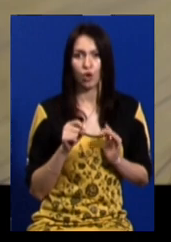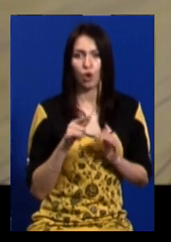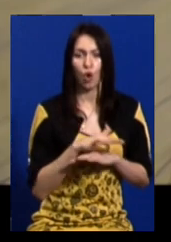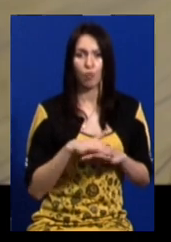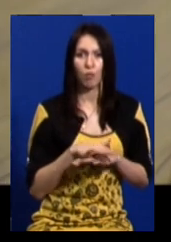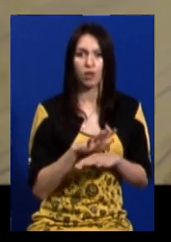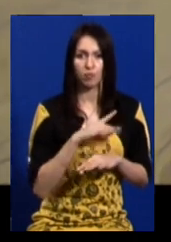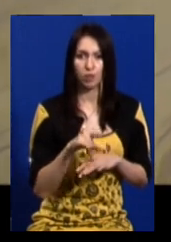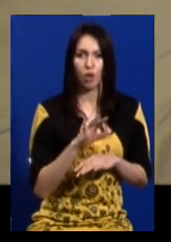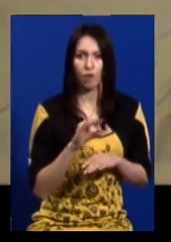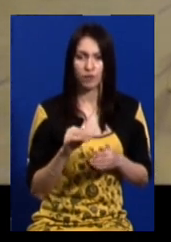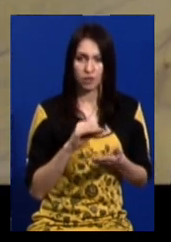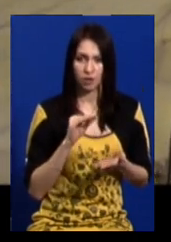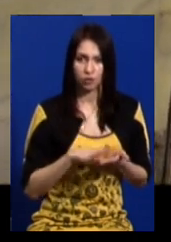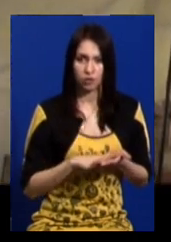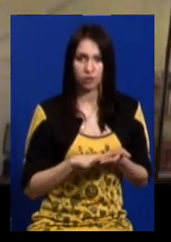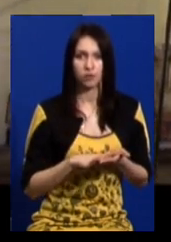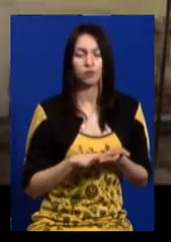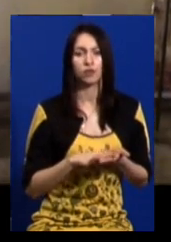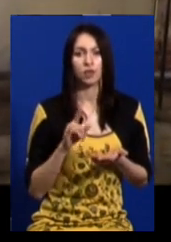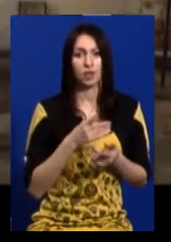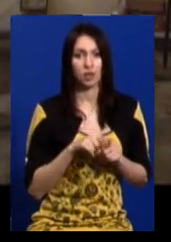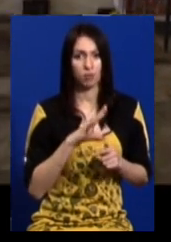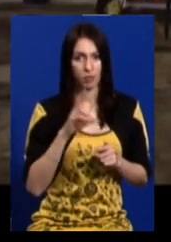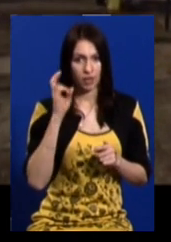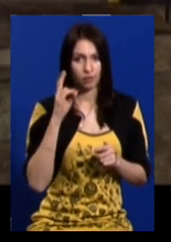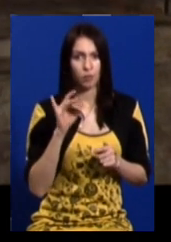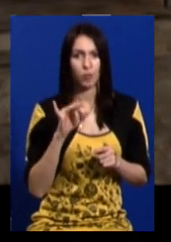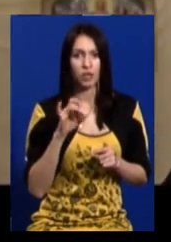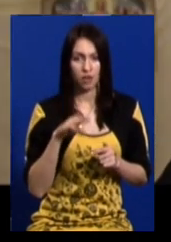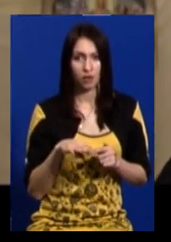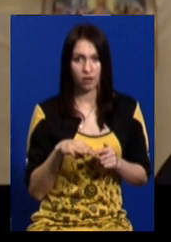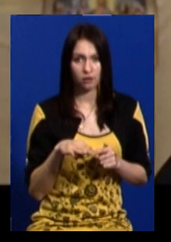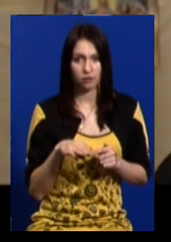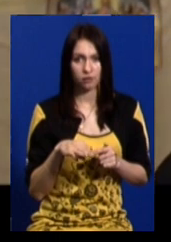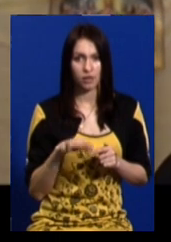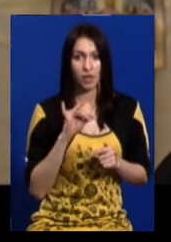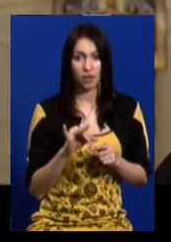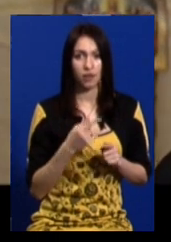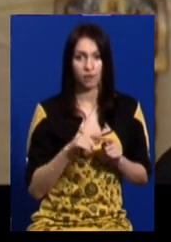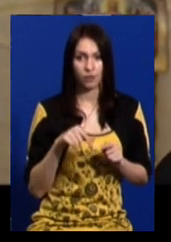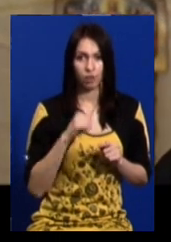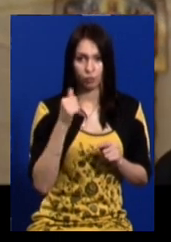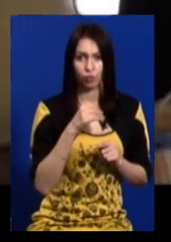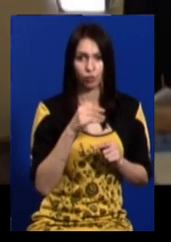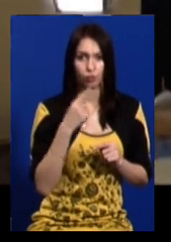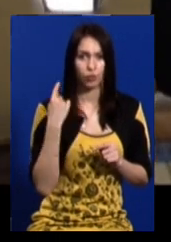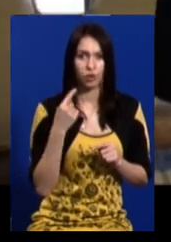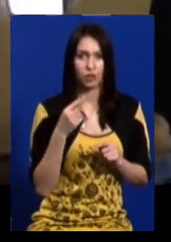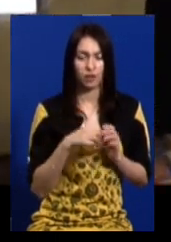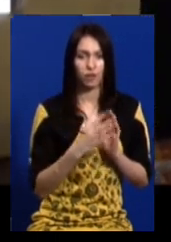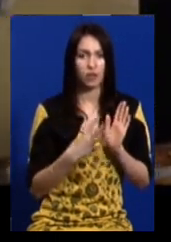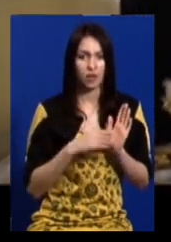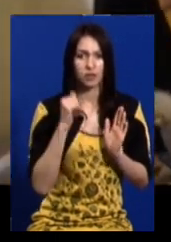там офіційно, дія. І цього був року, Київський патріархат? Так, це був Київський патріархат, і цього року, ну, минулому ще 19-му